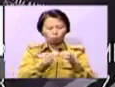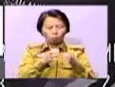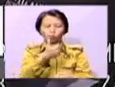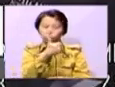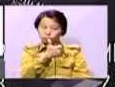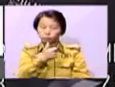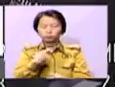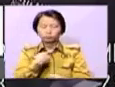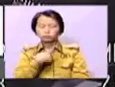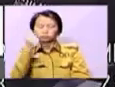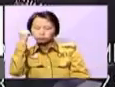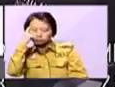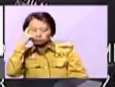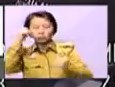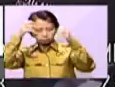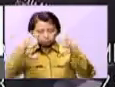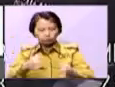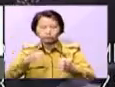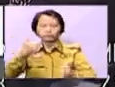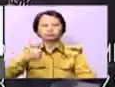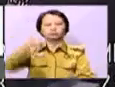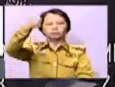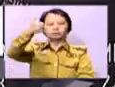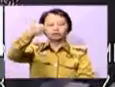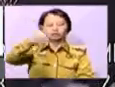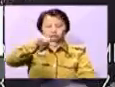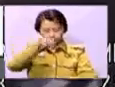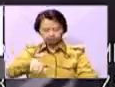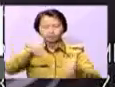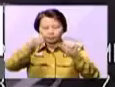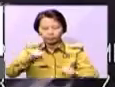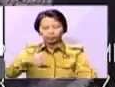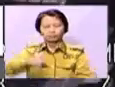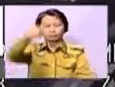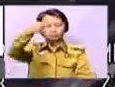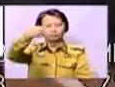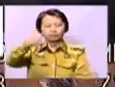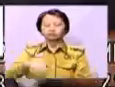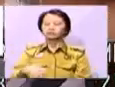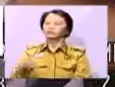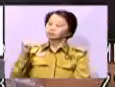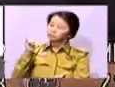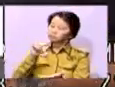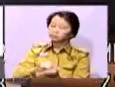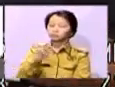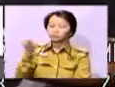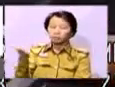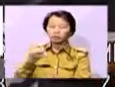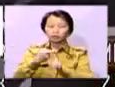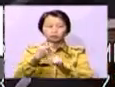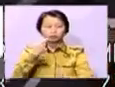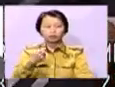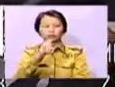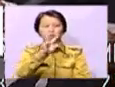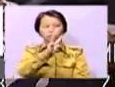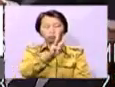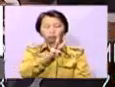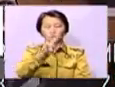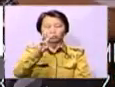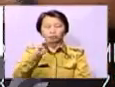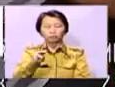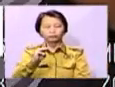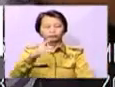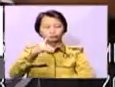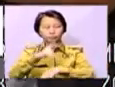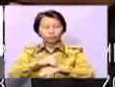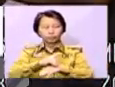kita jangka kita confirm menang. Menang, eh? Ya, menang insyaAllah. Okey, itulah dia dari Yayasan Wangsa Perdana